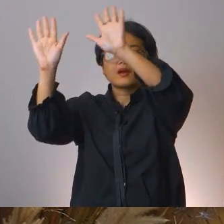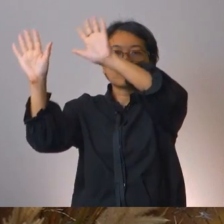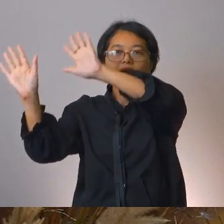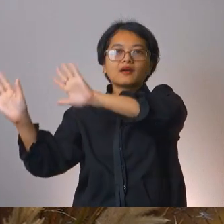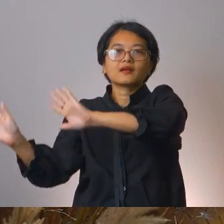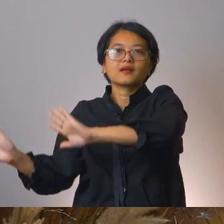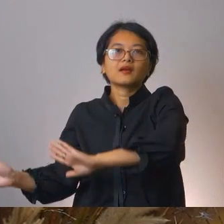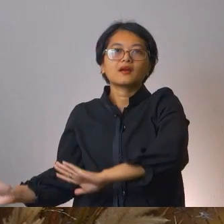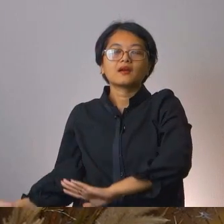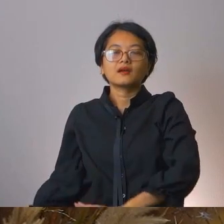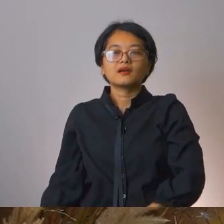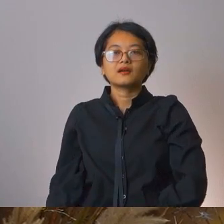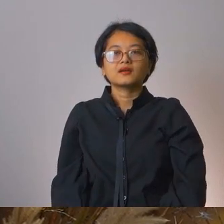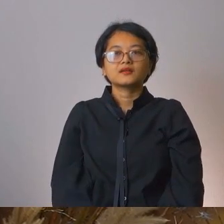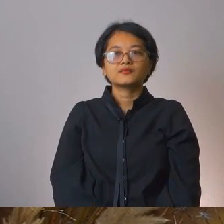Hosiana.